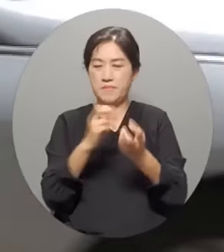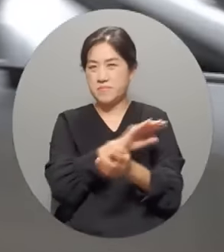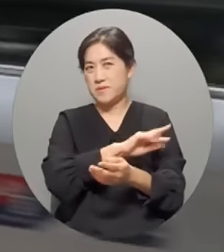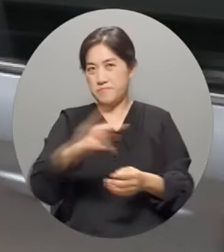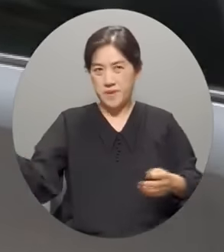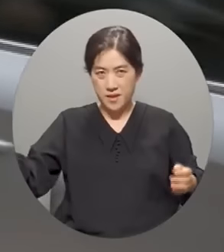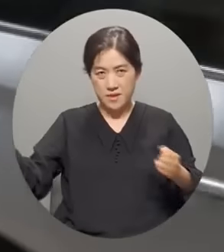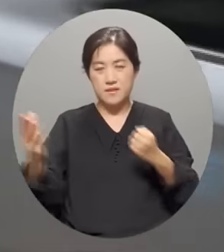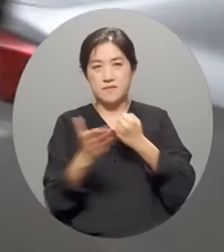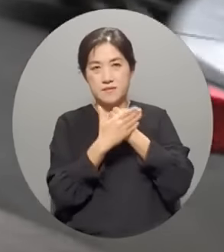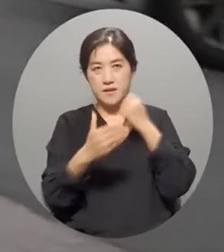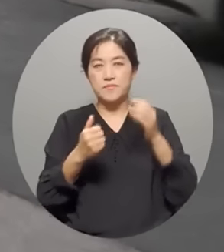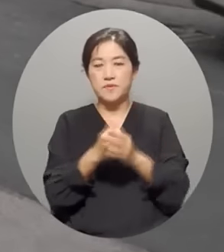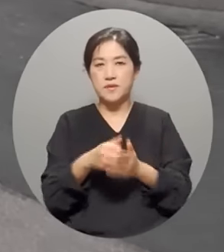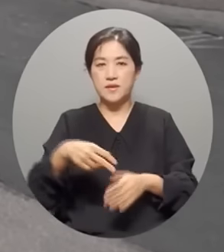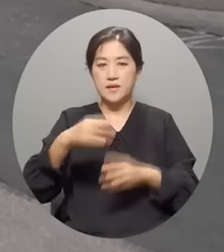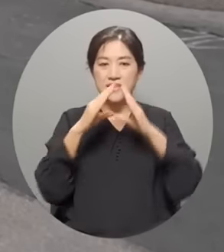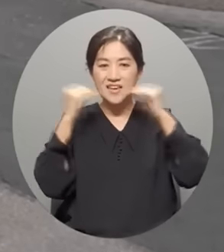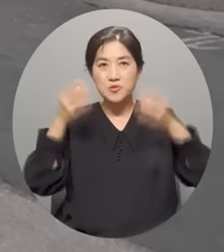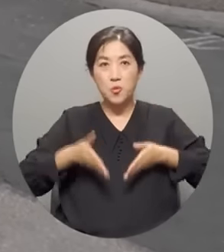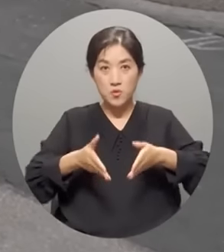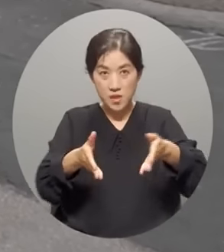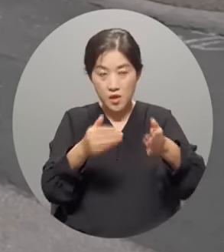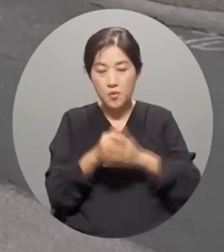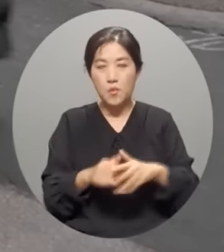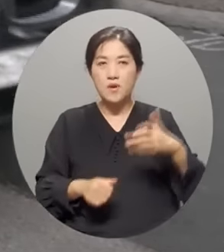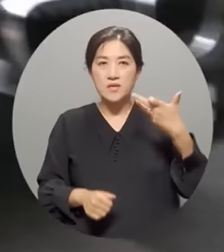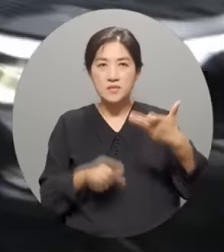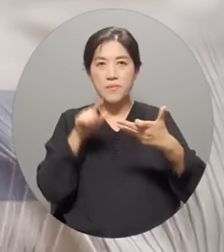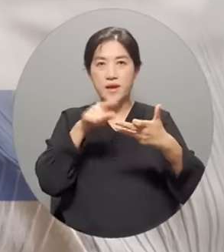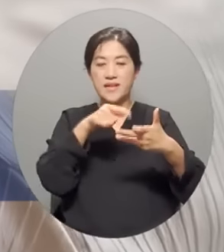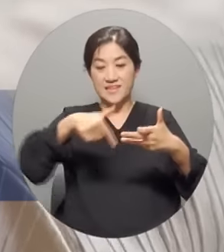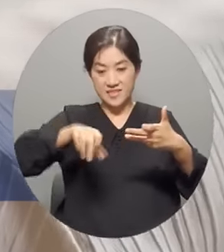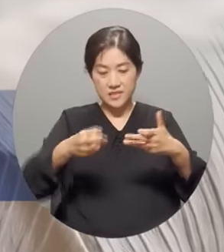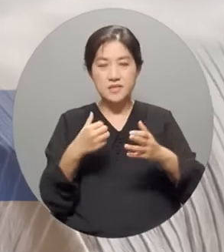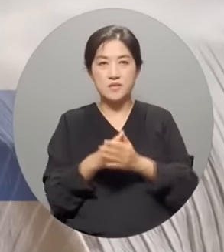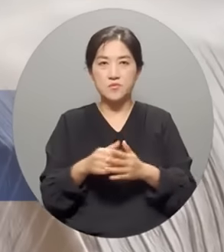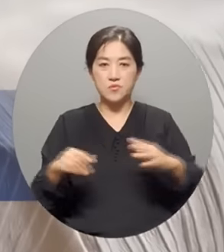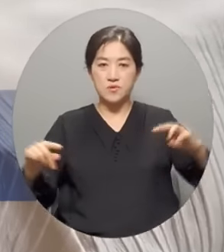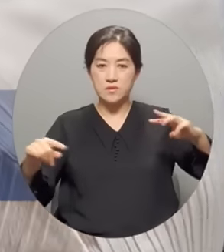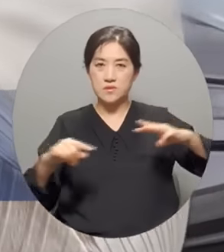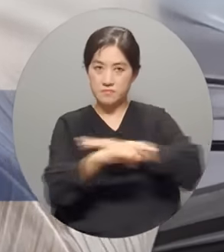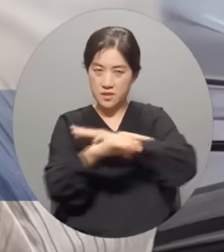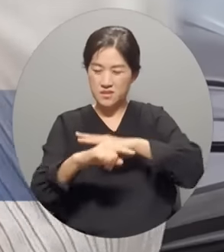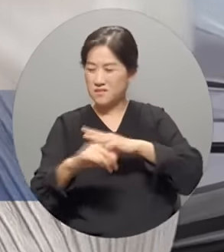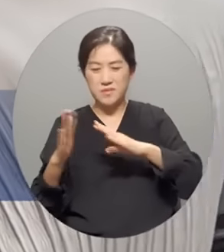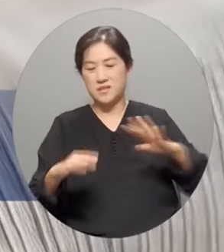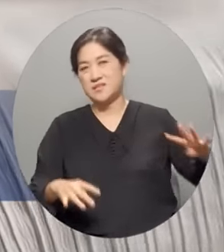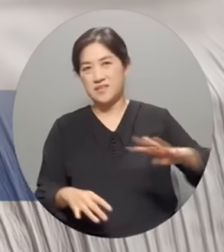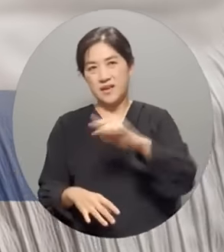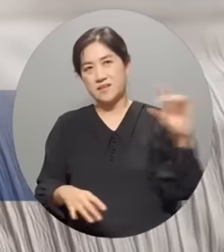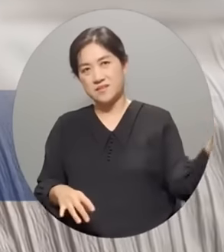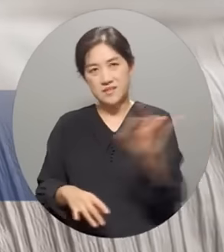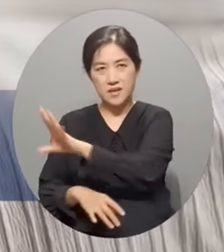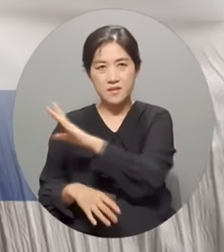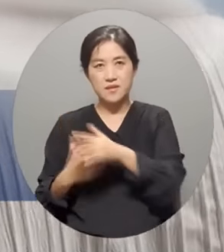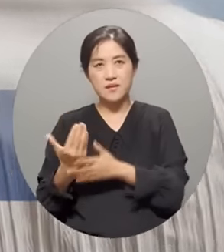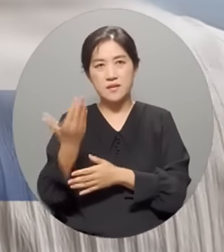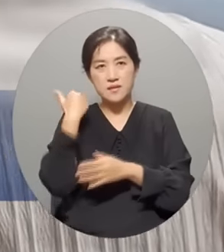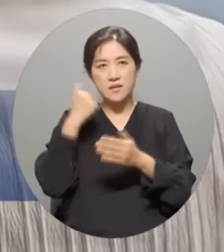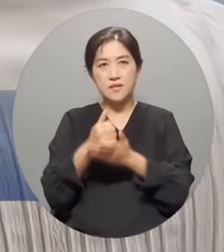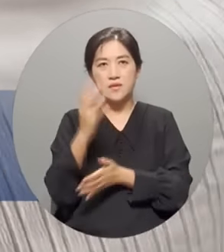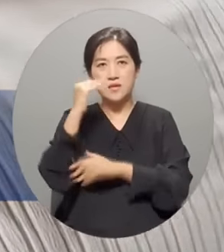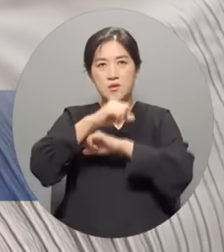세종대로 18길도 일방통행으로 바뀌었습니다. 시청사 다음으로 좌회전을 하려고 하다 보면 꼬리 물기